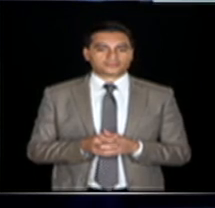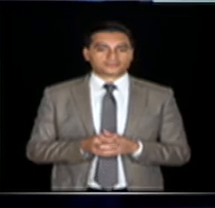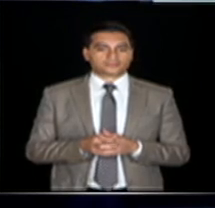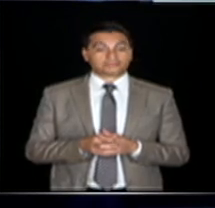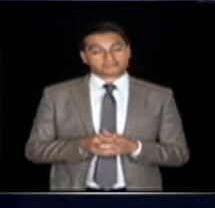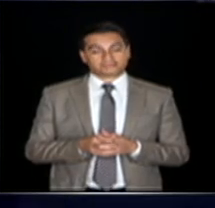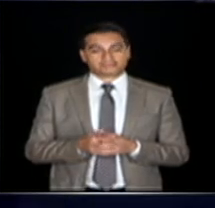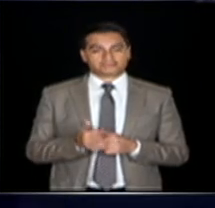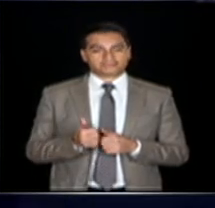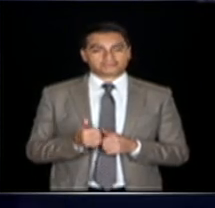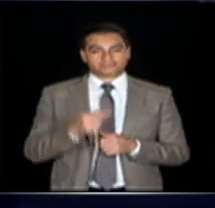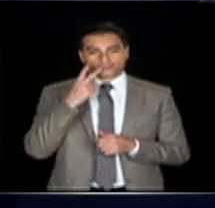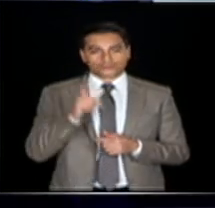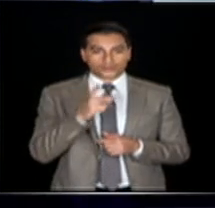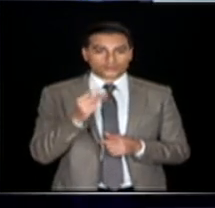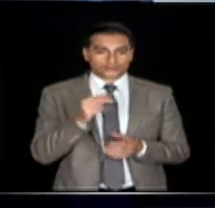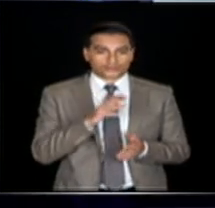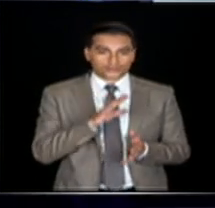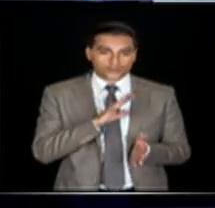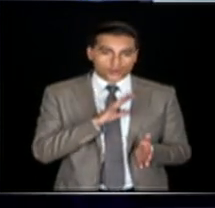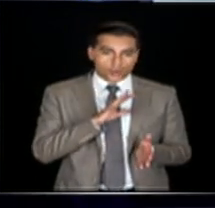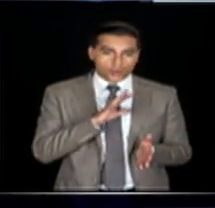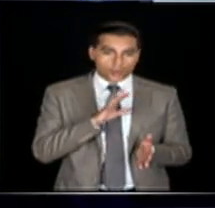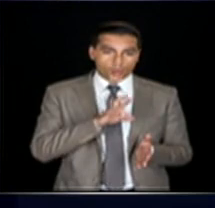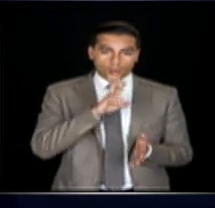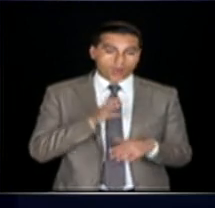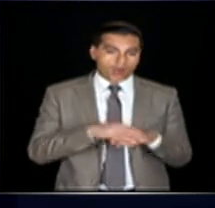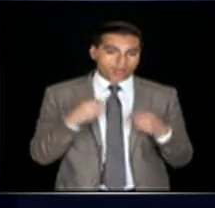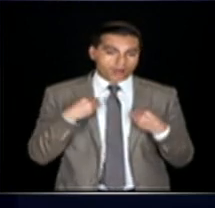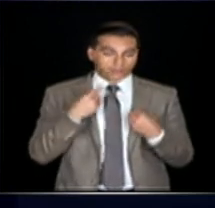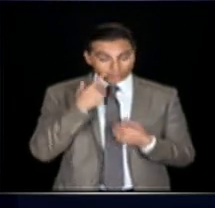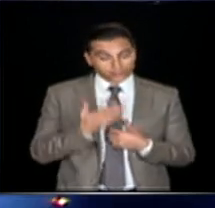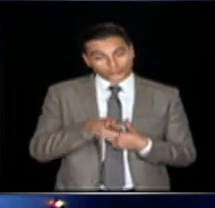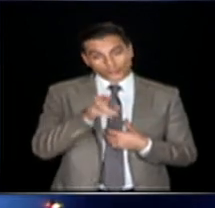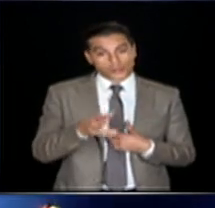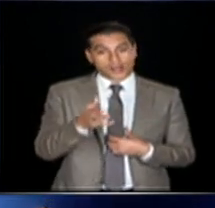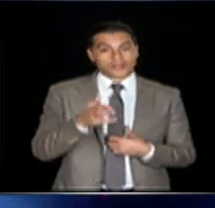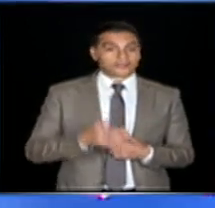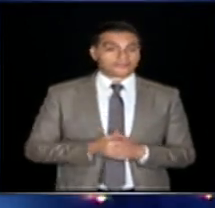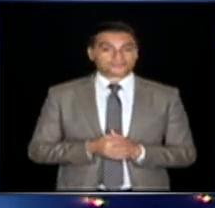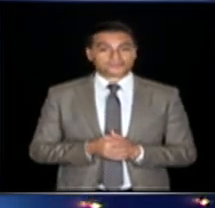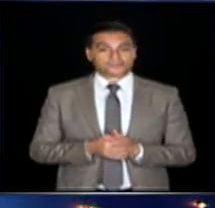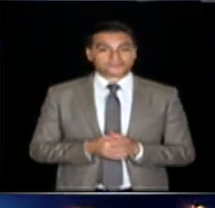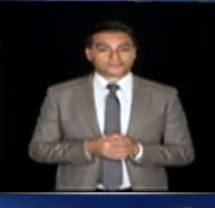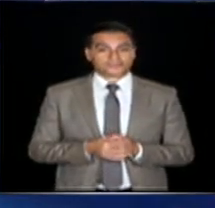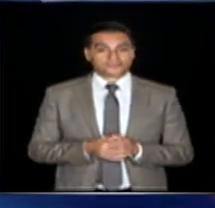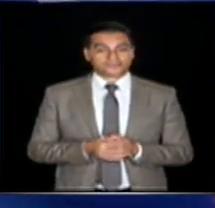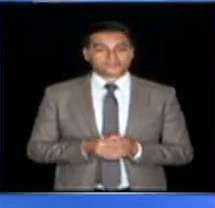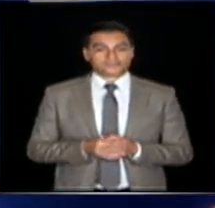طيب، سؤال بعشرين نقطة وسؤال في الرياضة. رياضة. والسؤال هو،